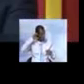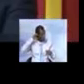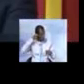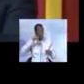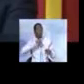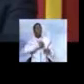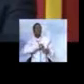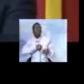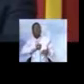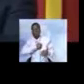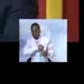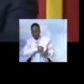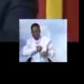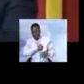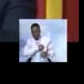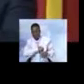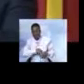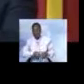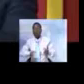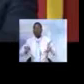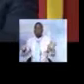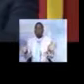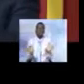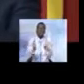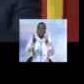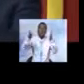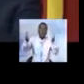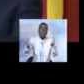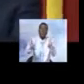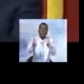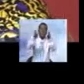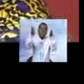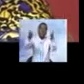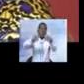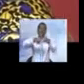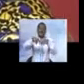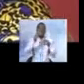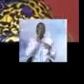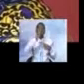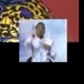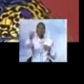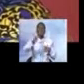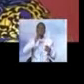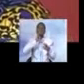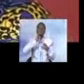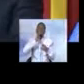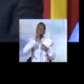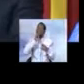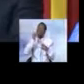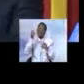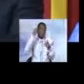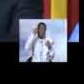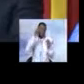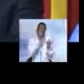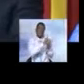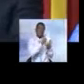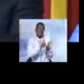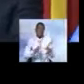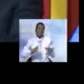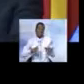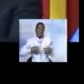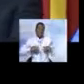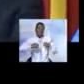on incite les uns et les autres et on encourage à la vérité. Car il ne s'agit pas de cautériser, il s'agit de